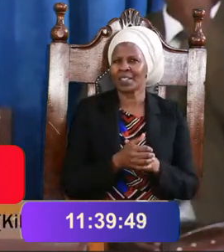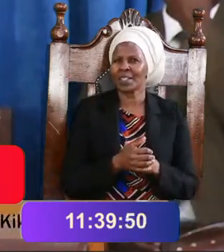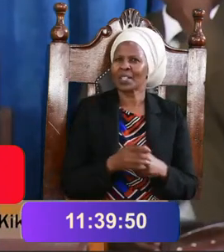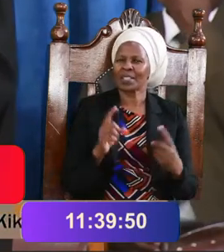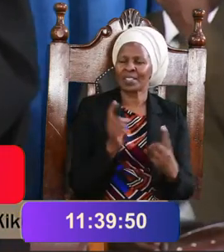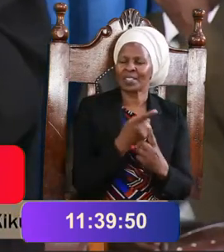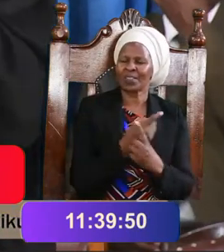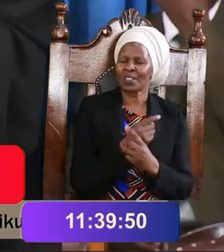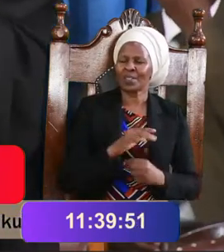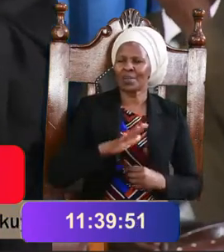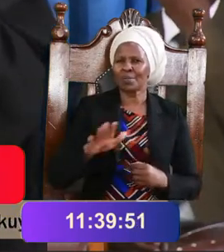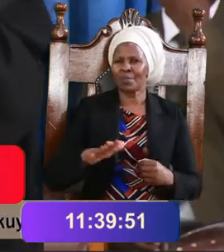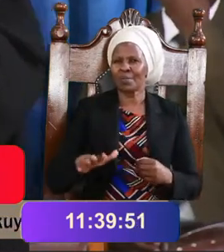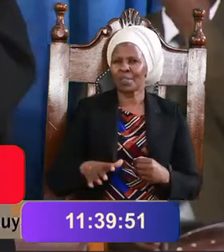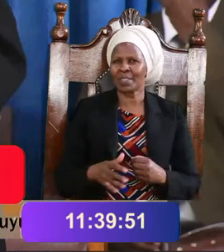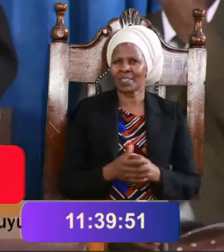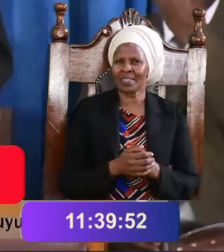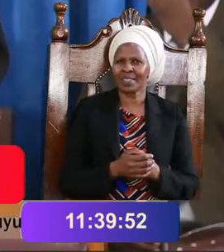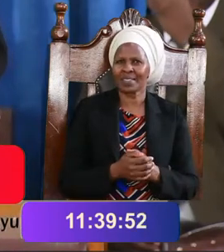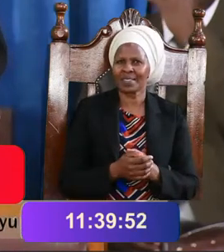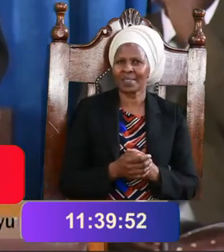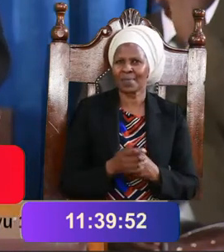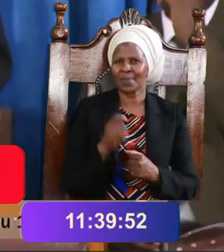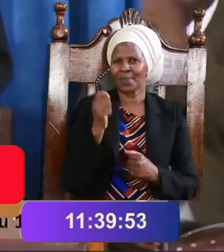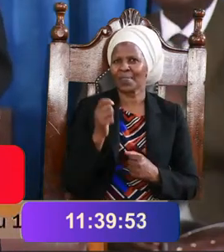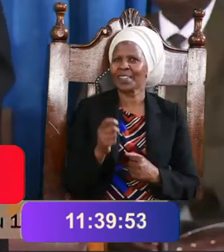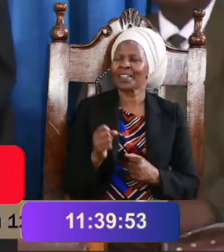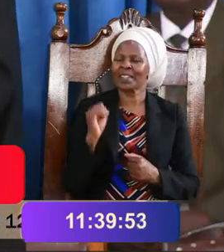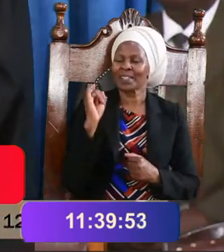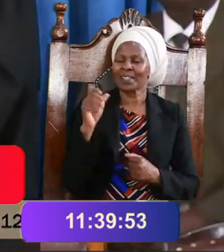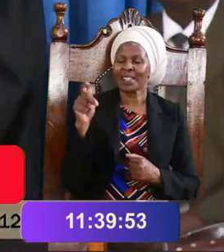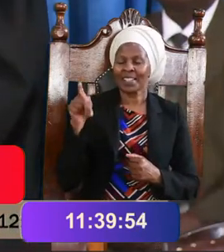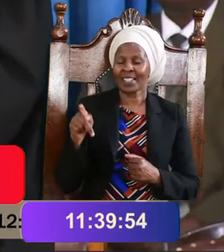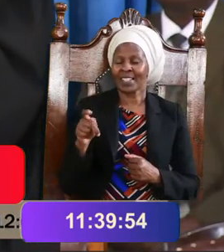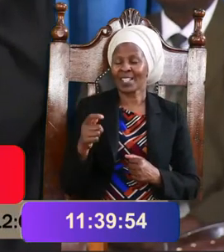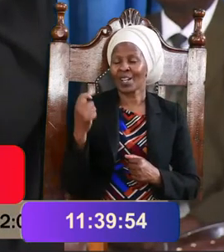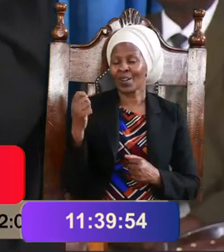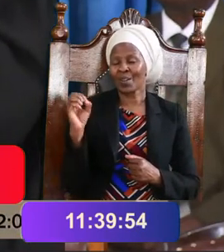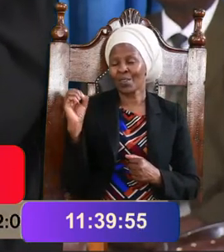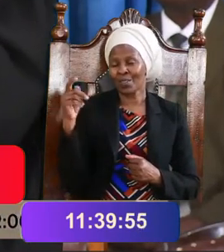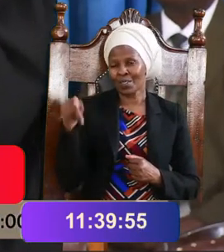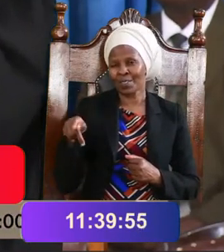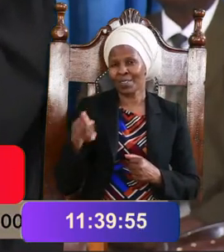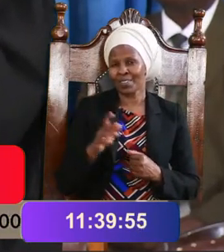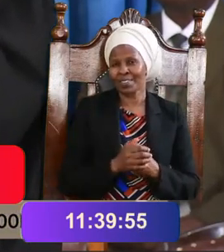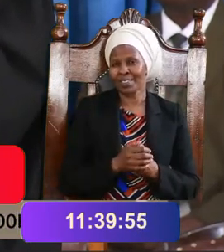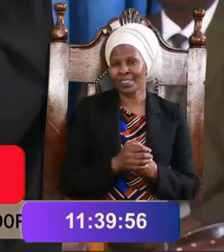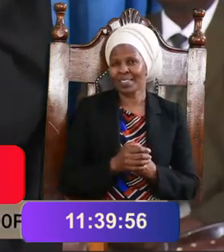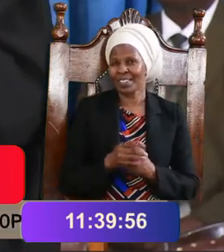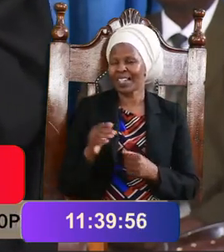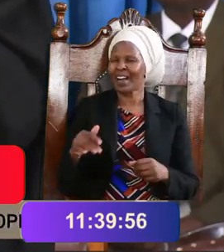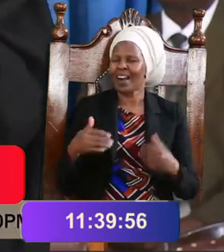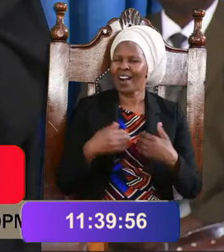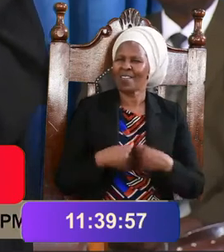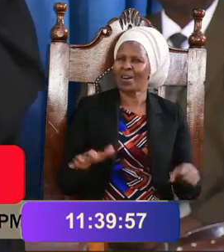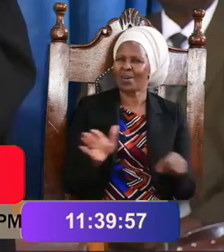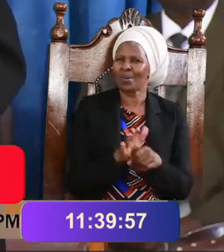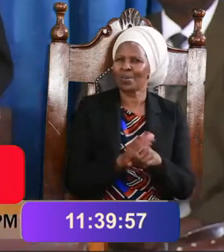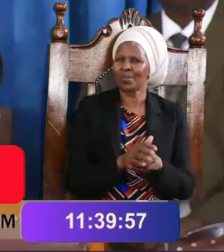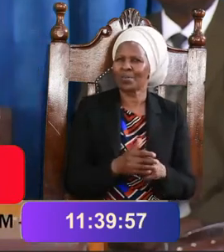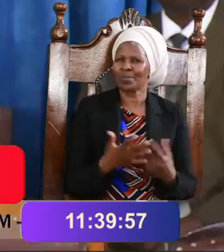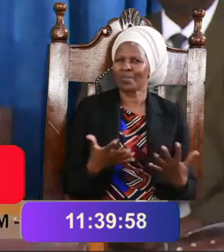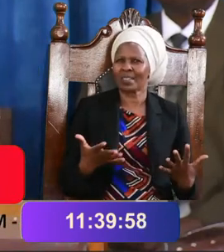wako TikTok pia, wa TikTok. Sijui TikTok, lakini naionanga tu. Ina mambo mengi hiyo TikTok.